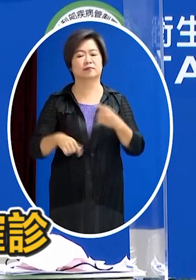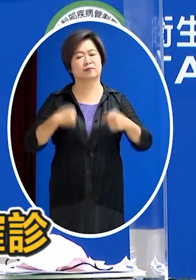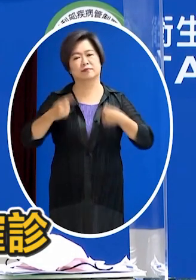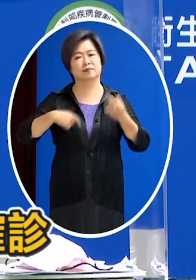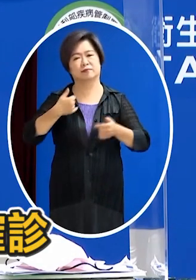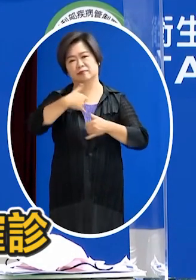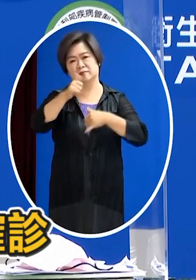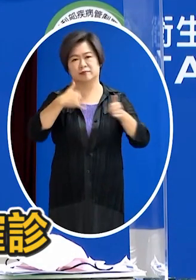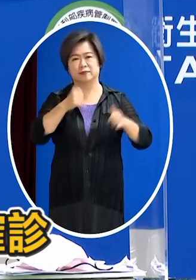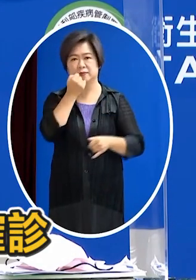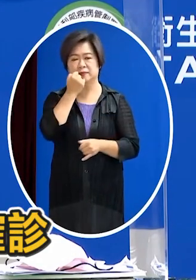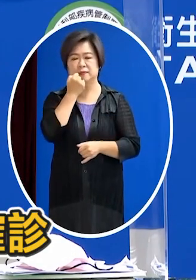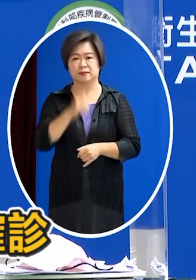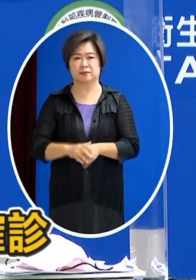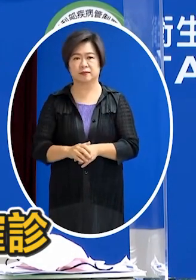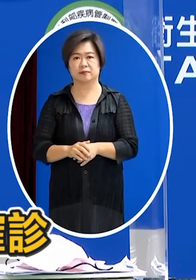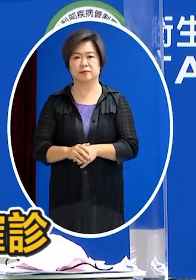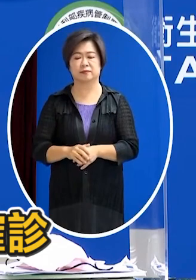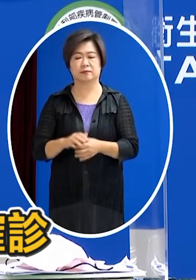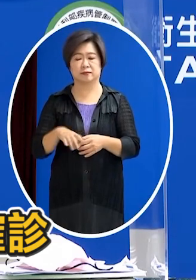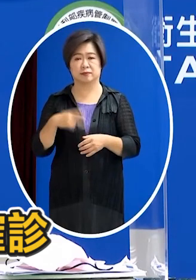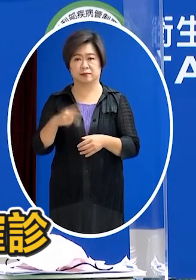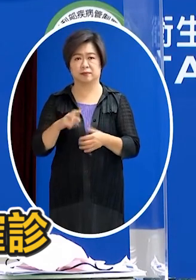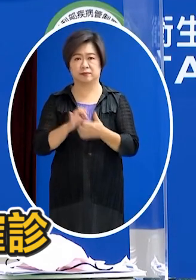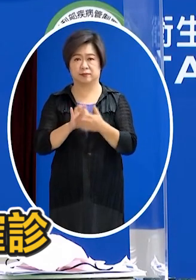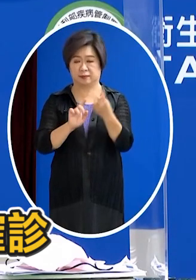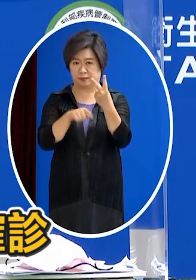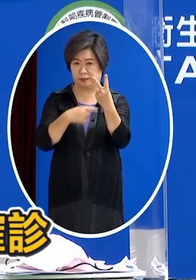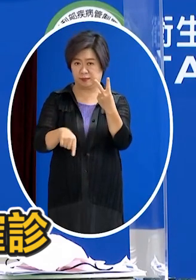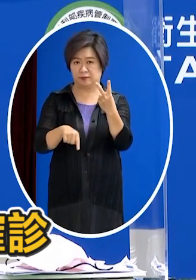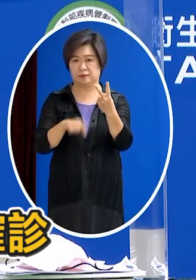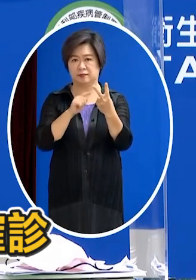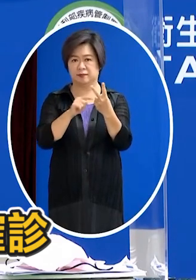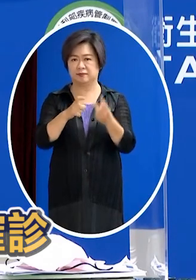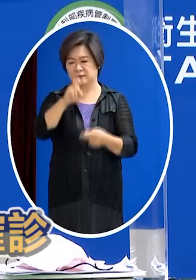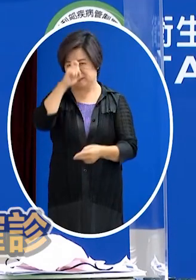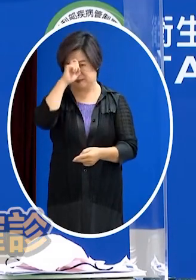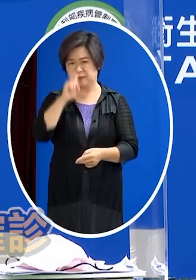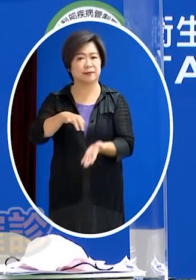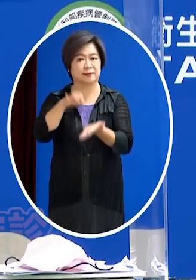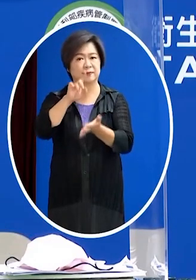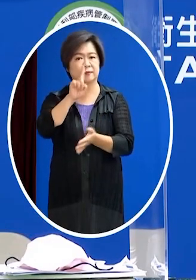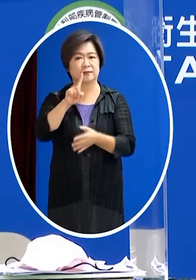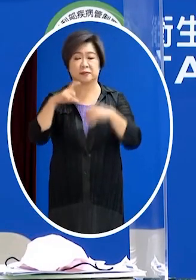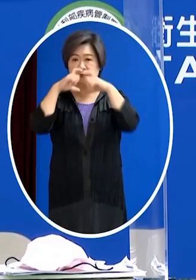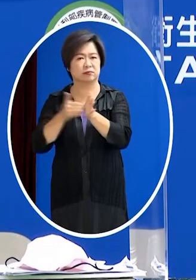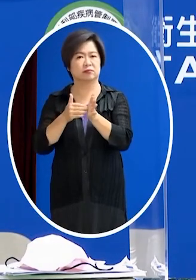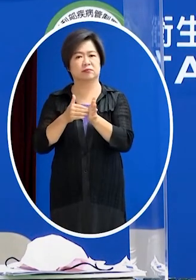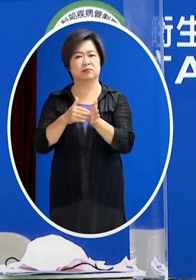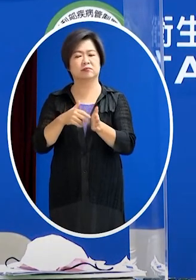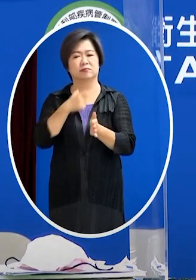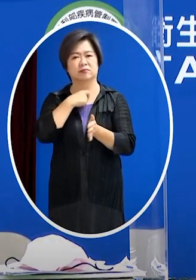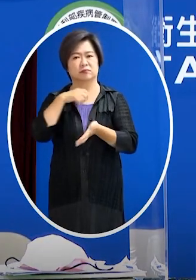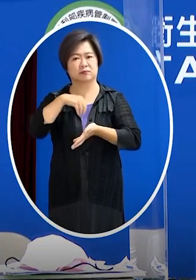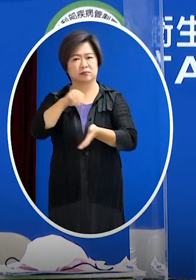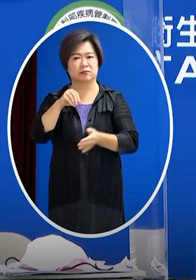那换句话说还有2位，好，那我们希望这2位能够尽快的康复。口罩